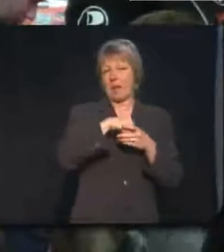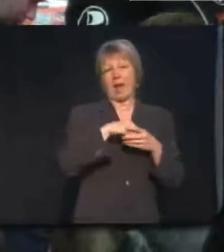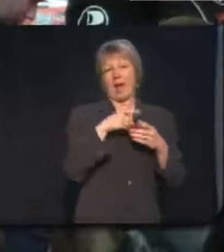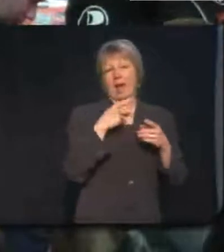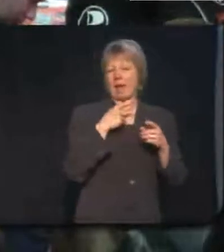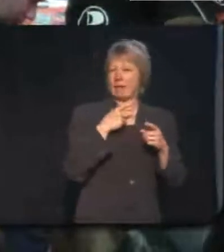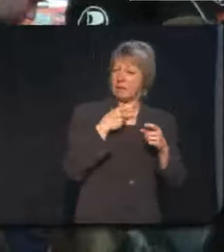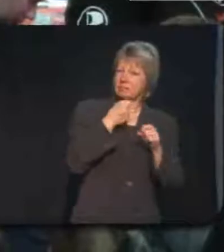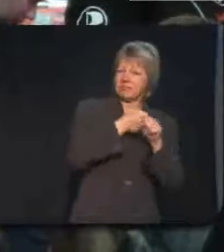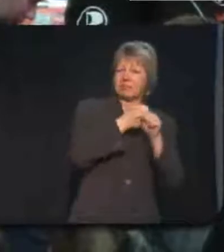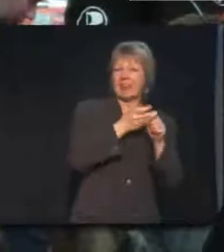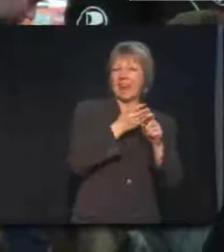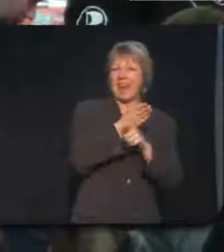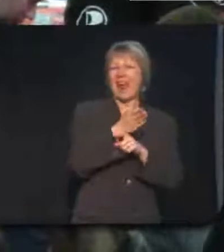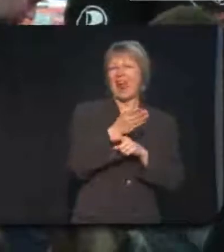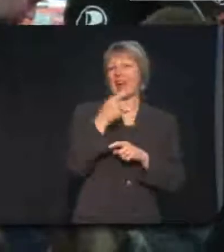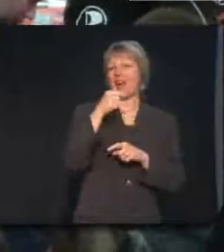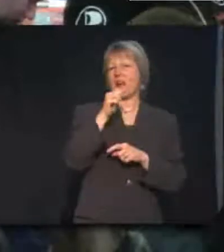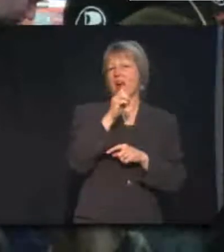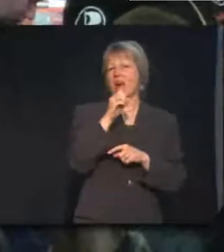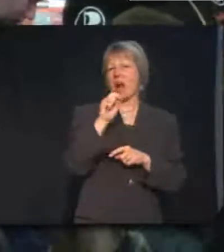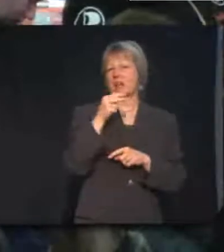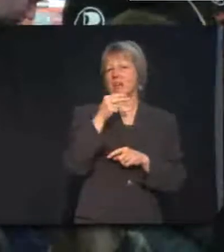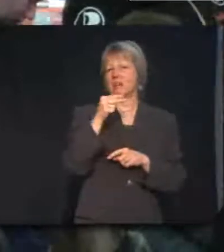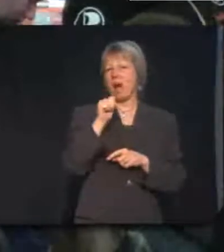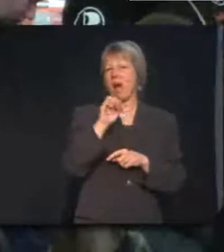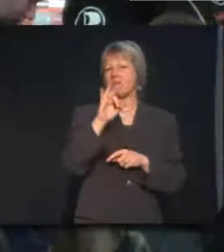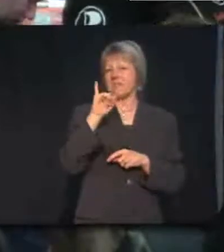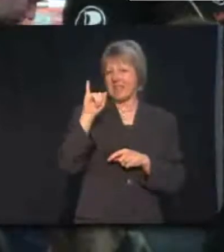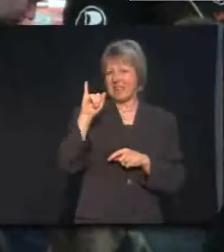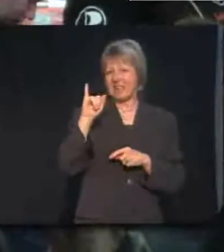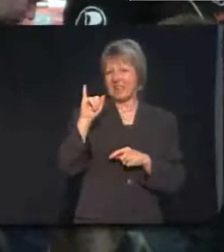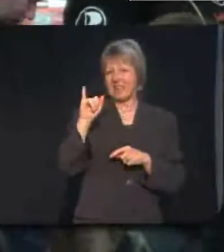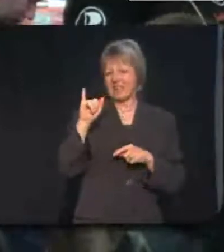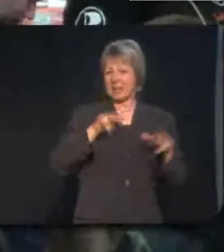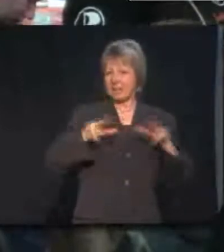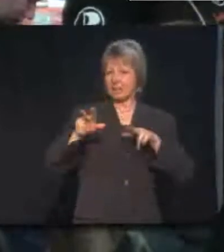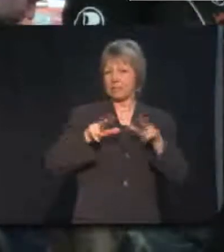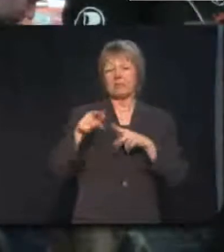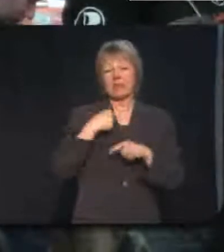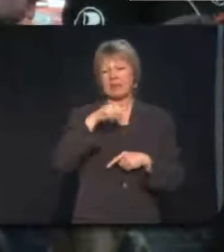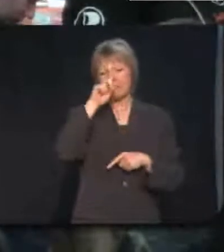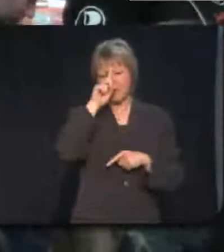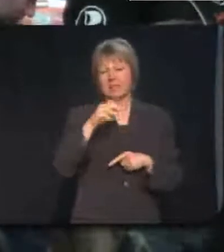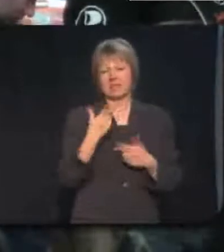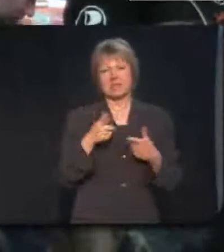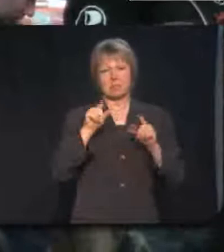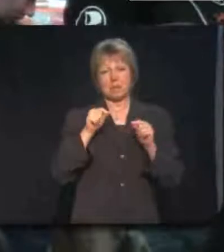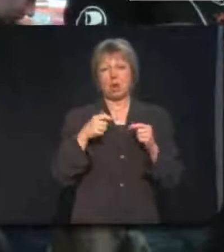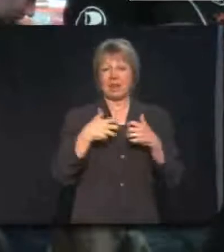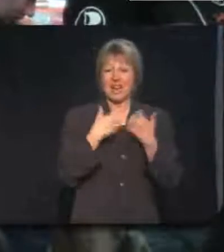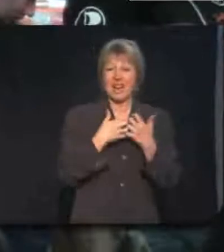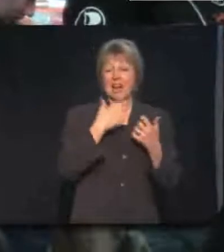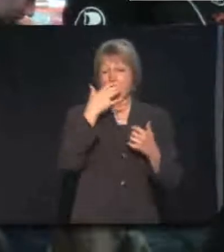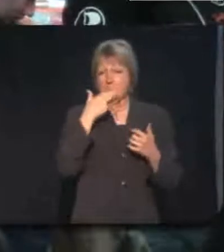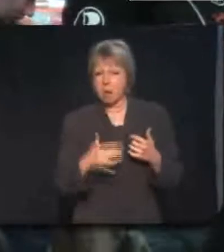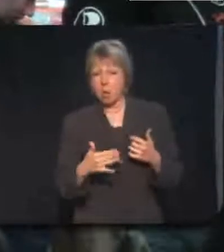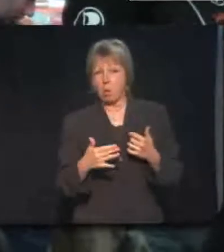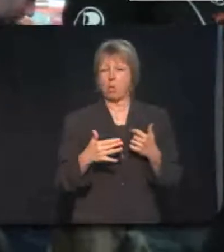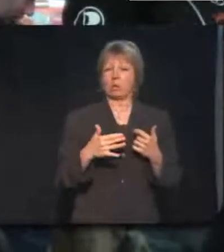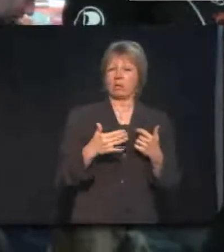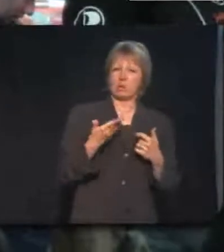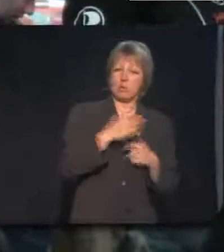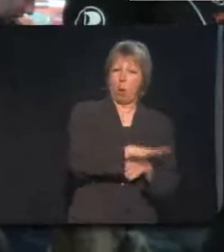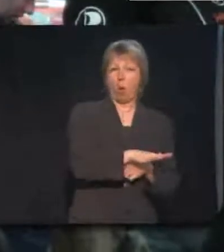katafirim ich weiß was das heißt Krieg und Blut und Tod und Angst und